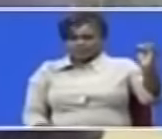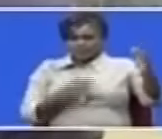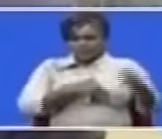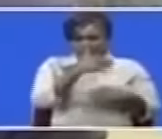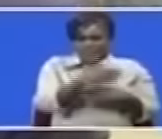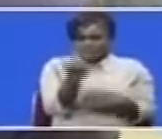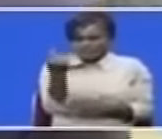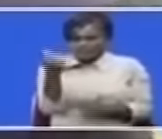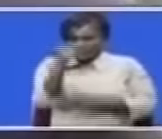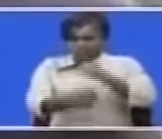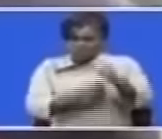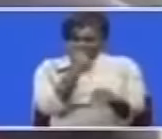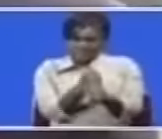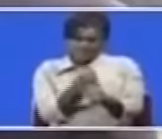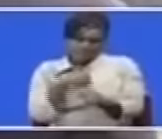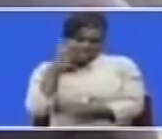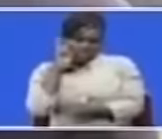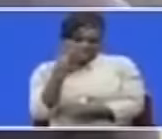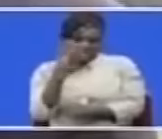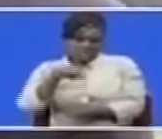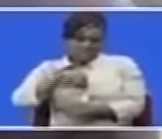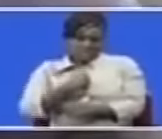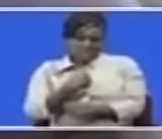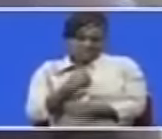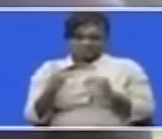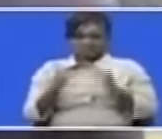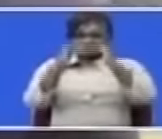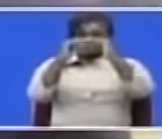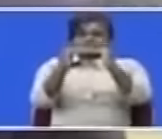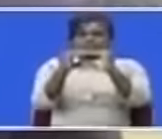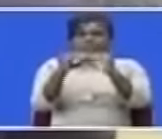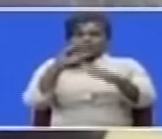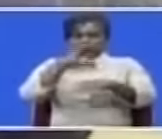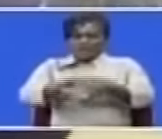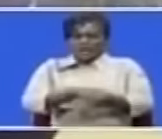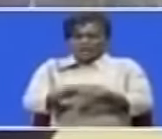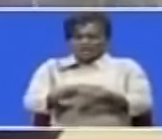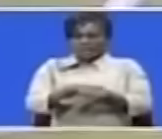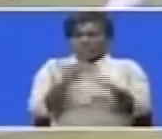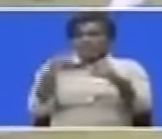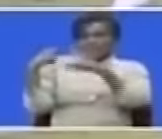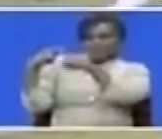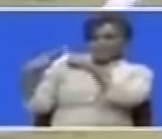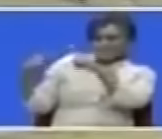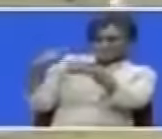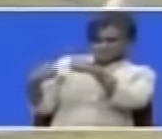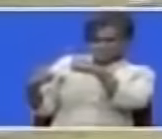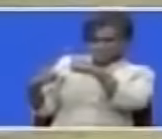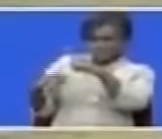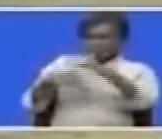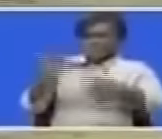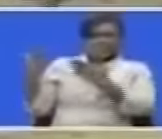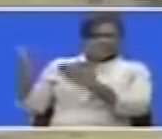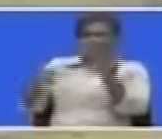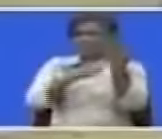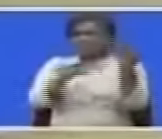few years because that's where I am seeing myself in a few years. Go out there, get some exposure. Mchezo huo hujakuwa na